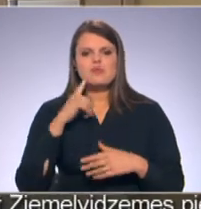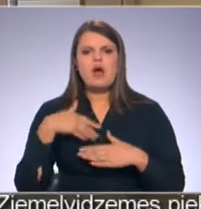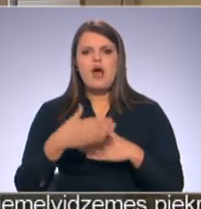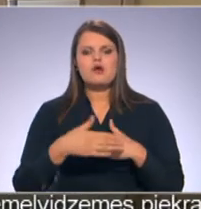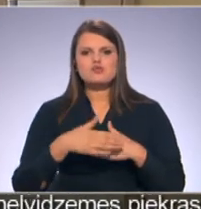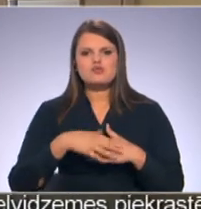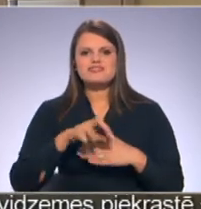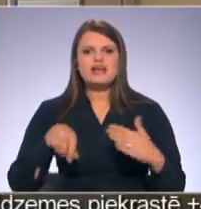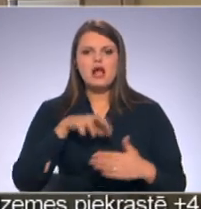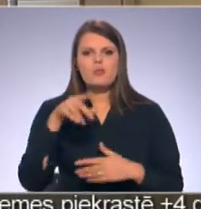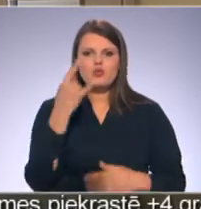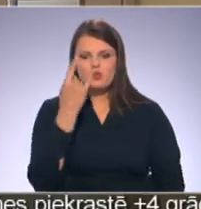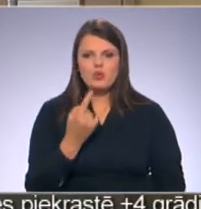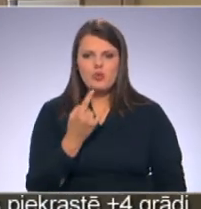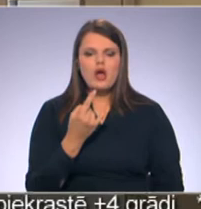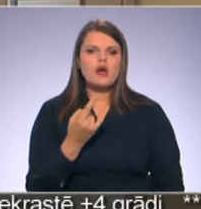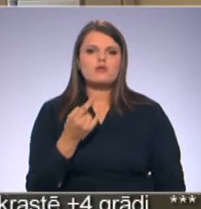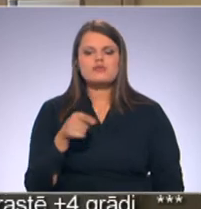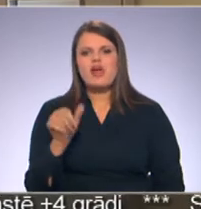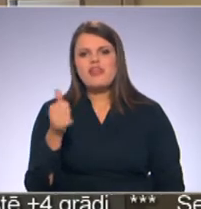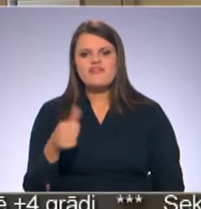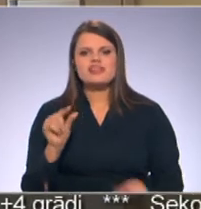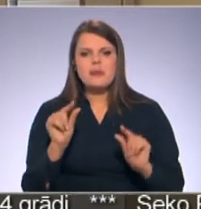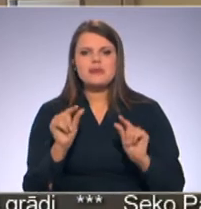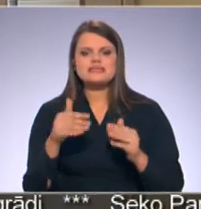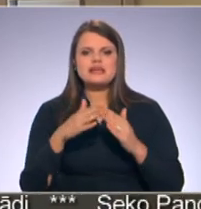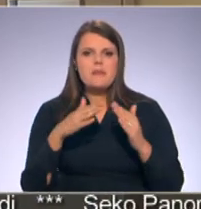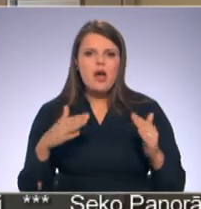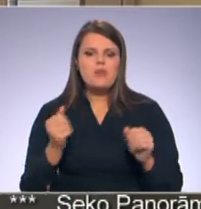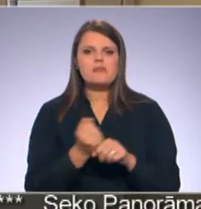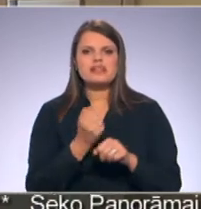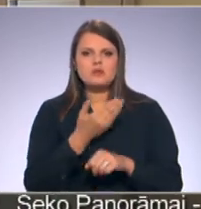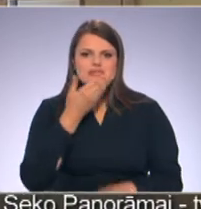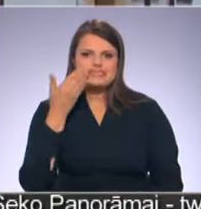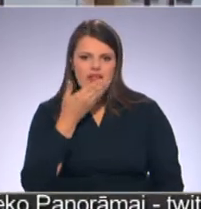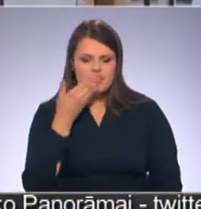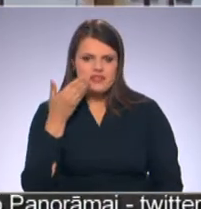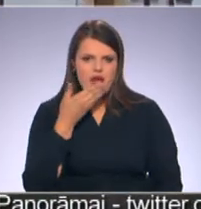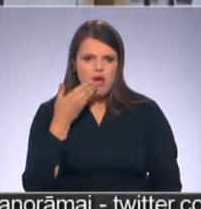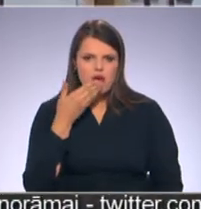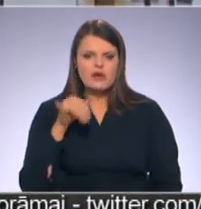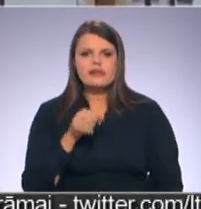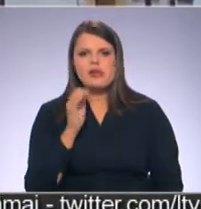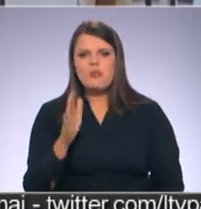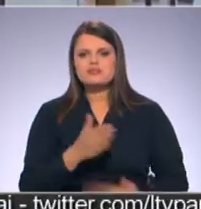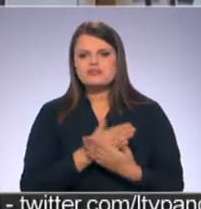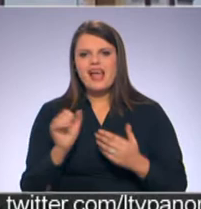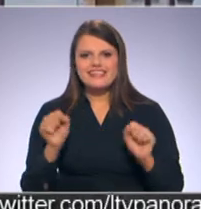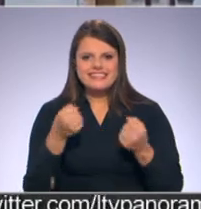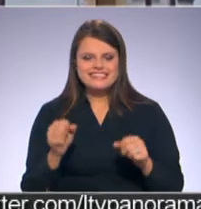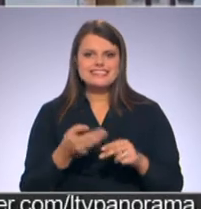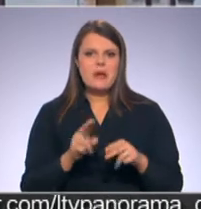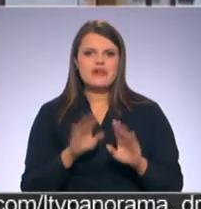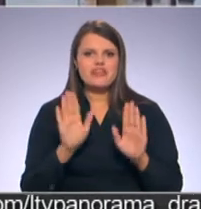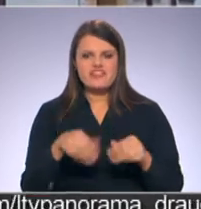ārdurvis, kāpiņtelpu logus, tādējādi mazliet to māju padarot siltāku. Ja būs kārtīga ziema, tad